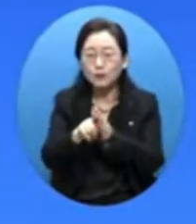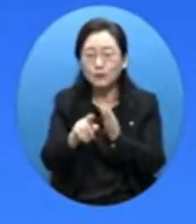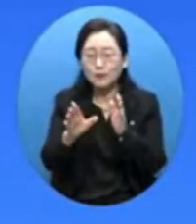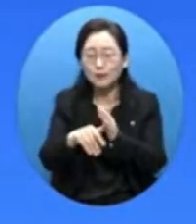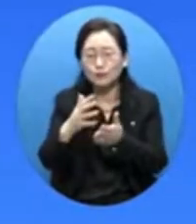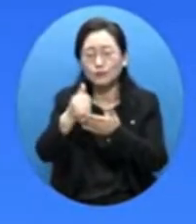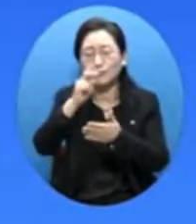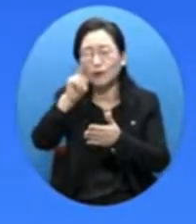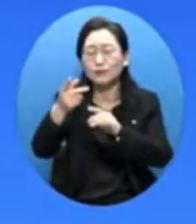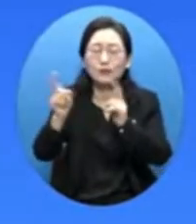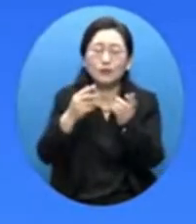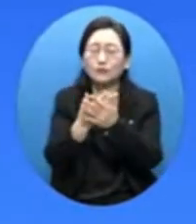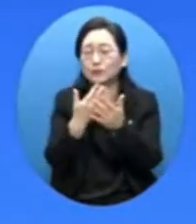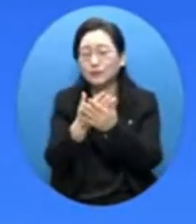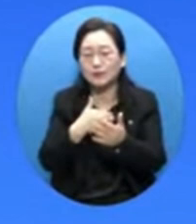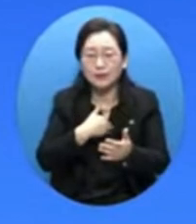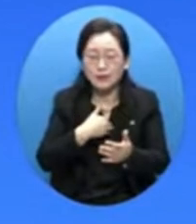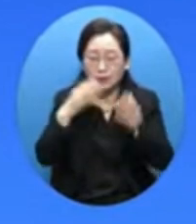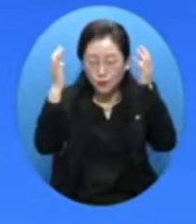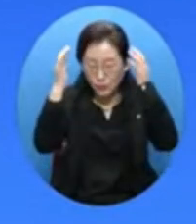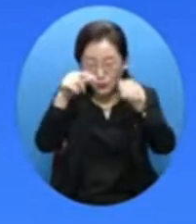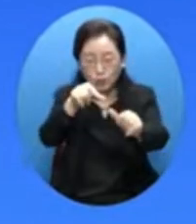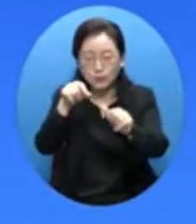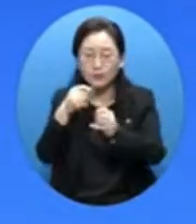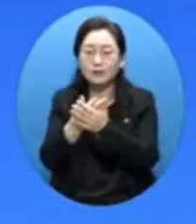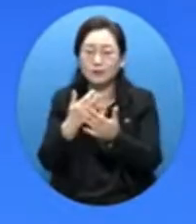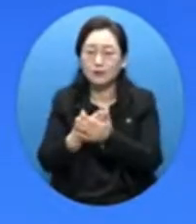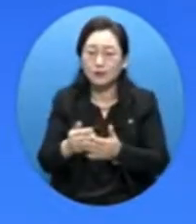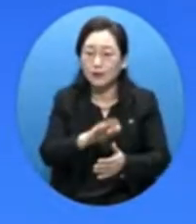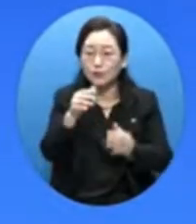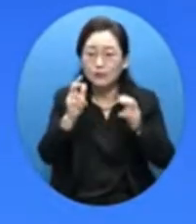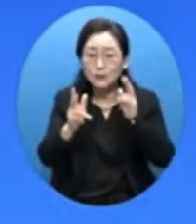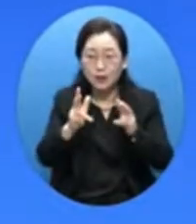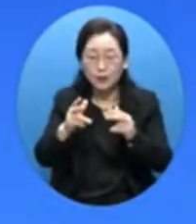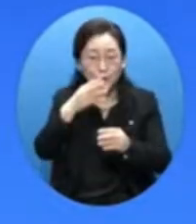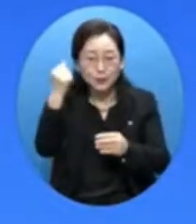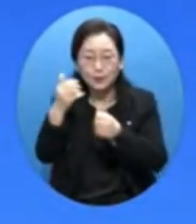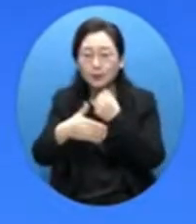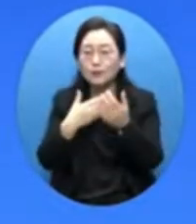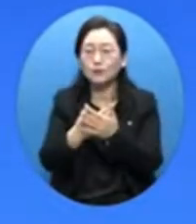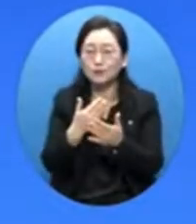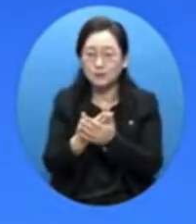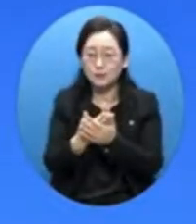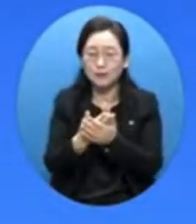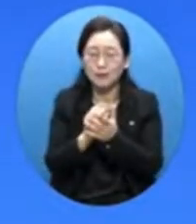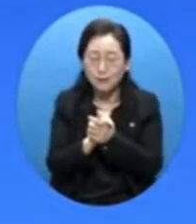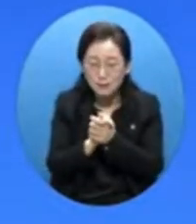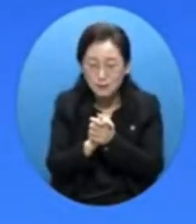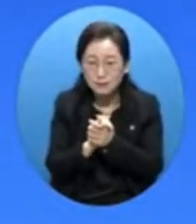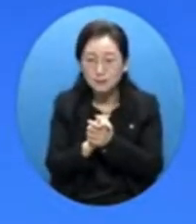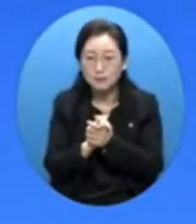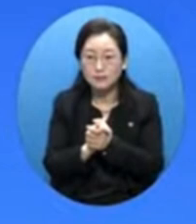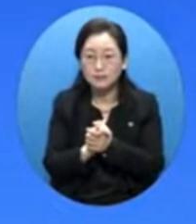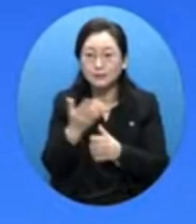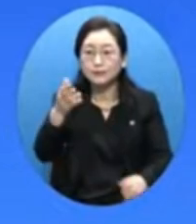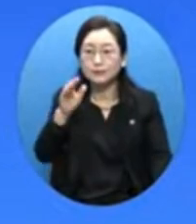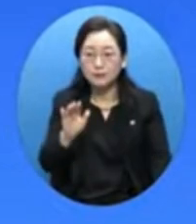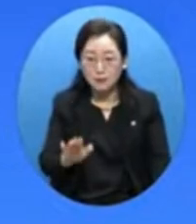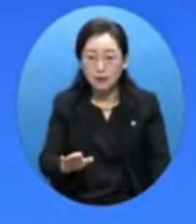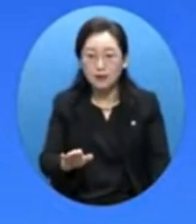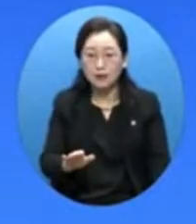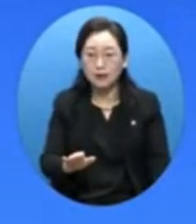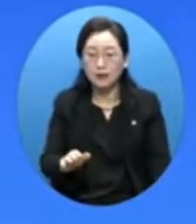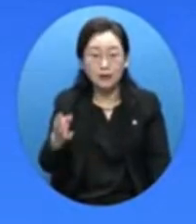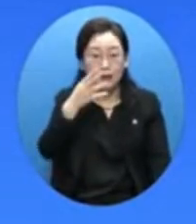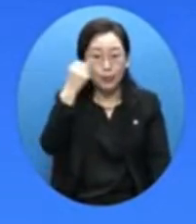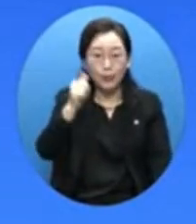나를 살려주옵소서, 나를 이 고통에서 건져주시고 우리 사업이 잘 되기만 하면 주님 잘 섬기겠습니다. 그런데 잘